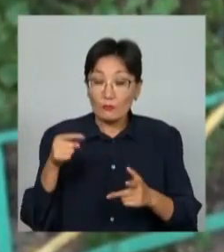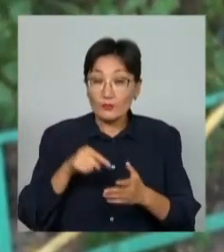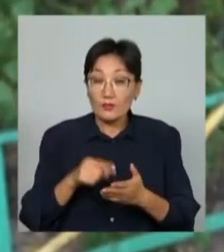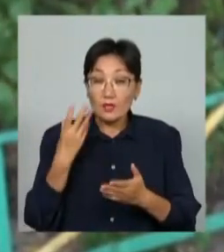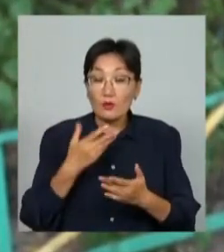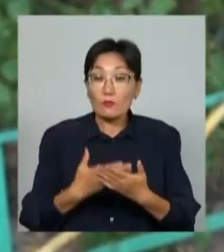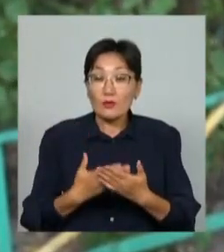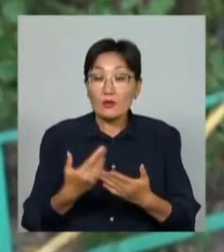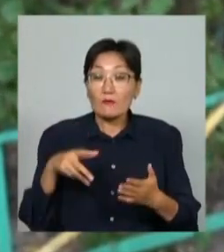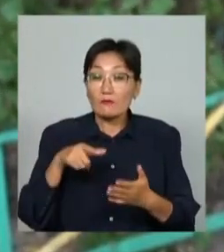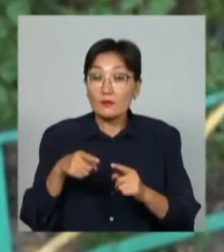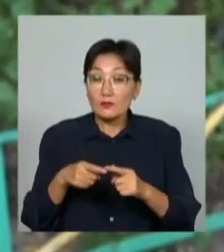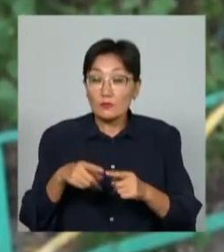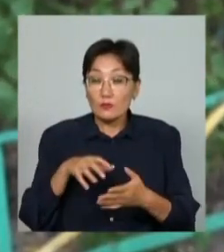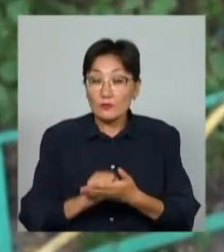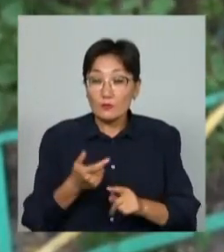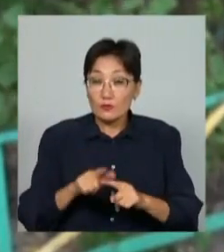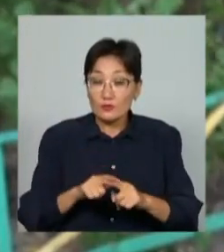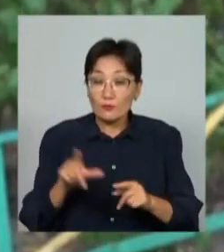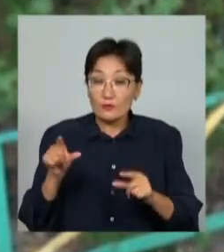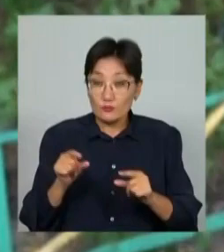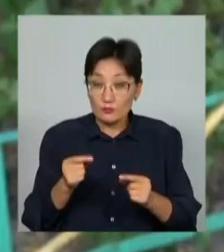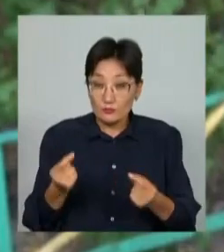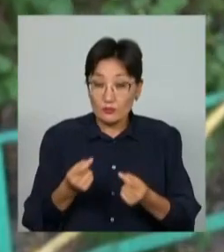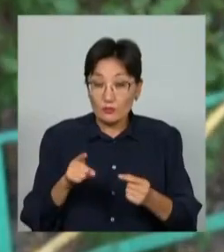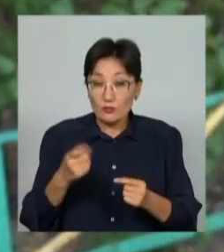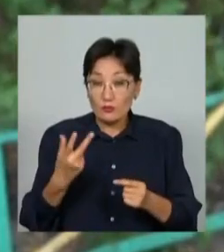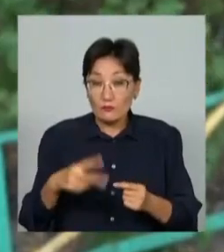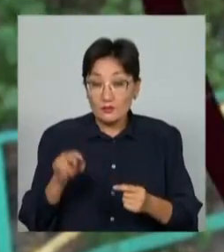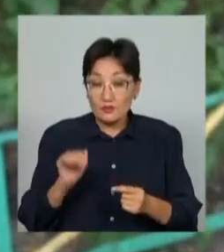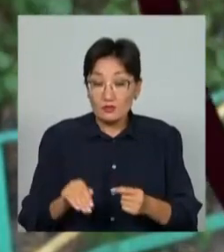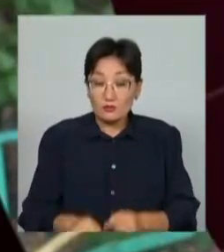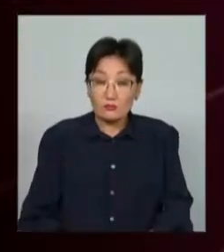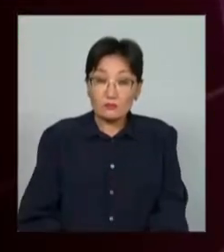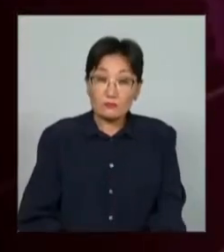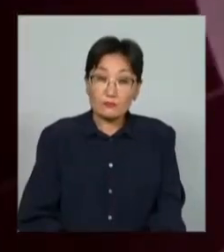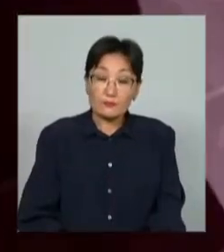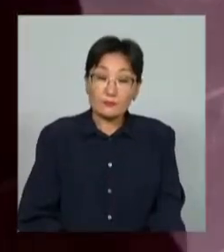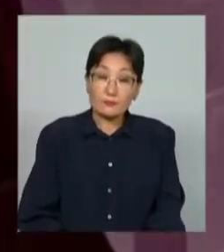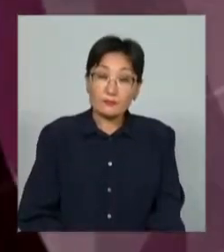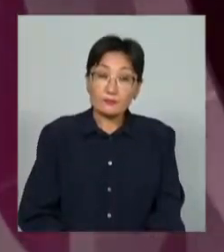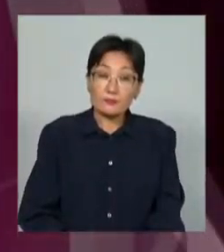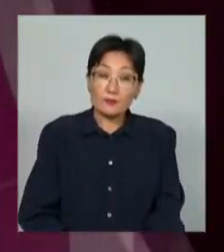допустим, вы снимаете квартиру, очень она дешево стоит, к примеру, 120 тысяч.